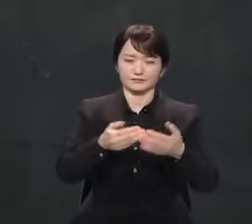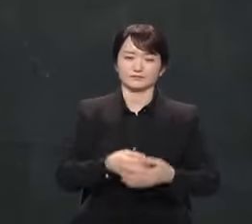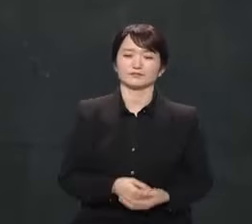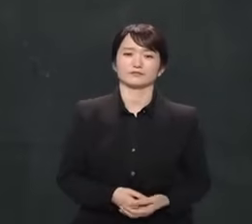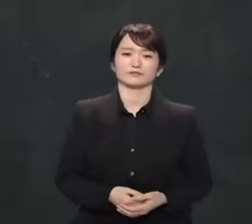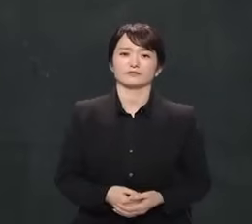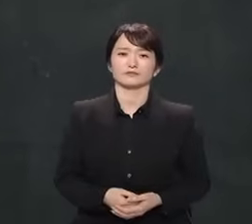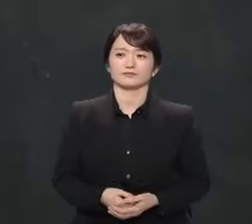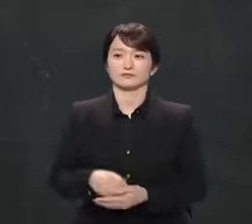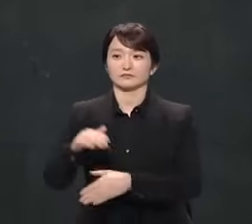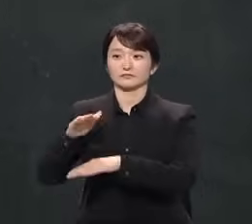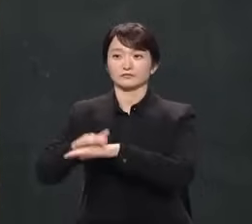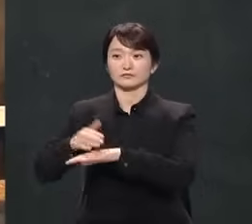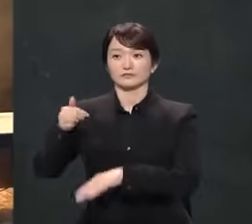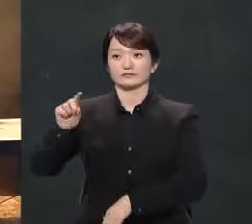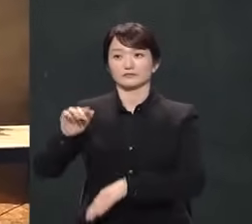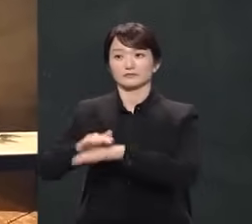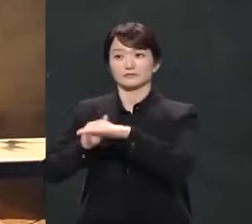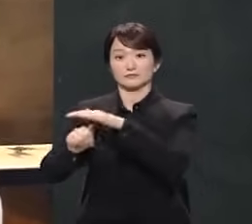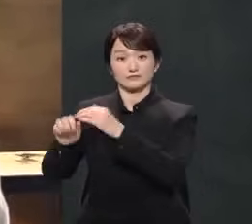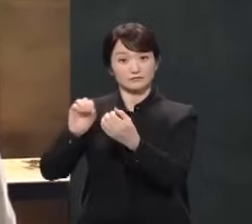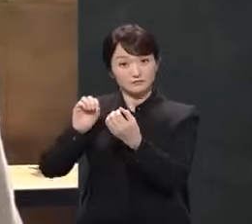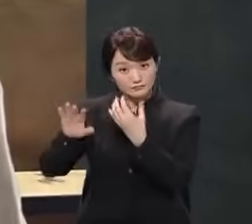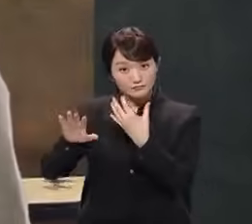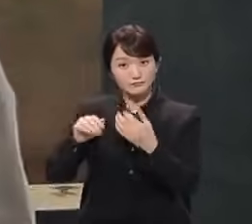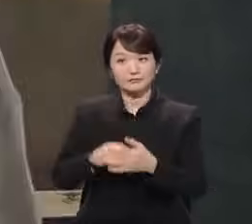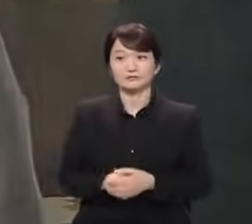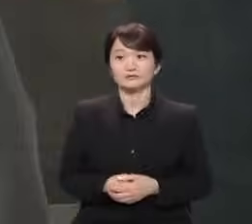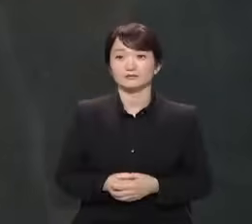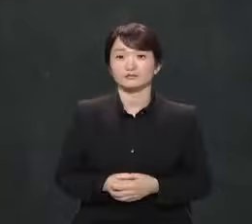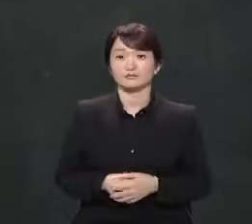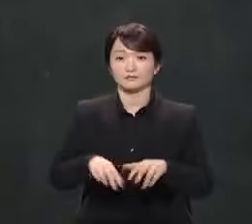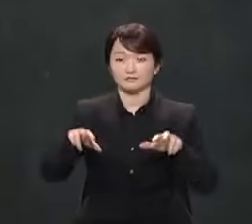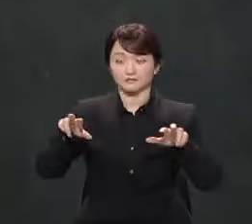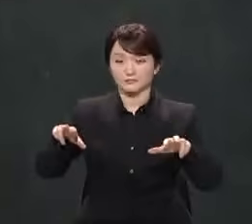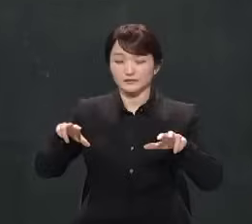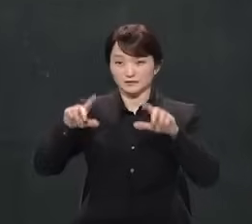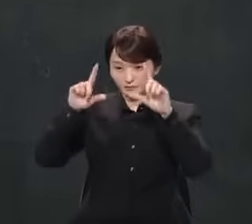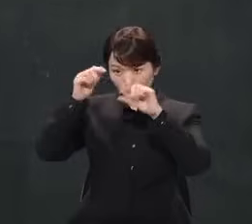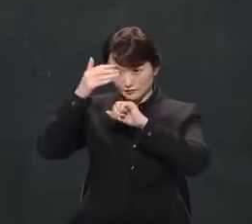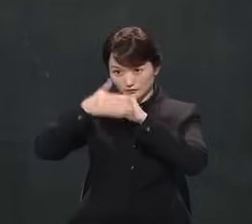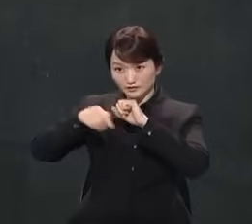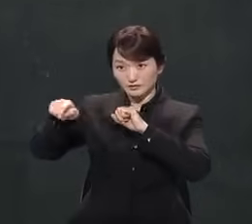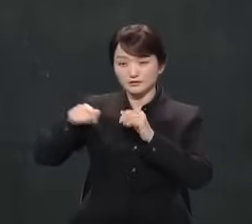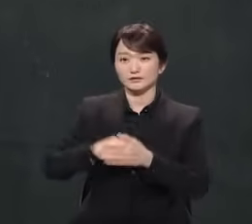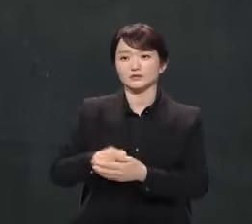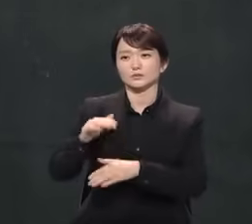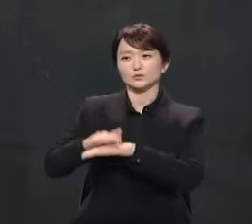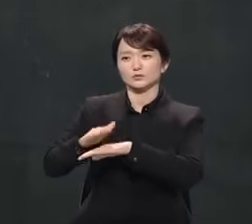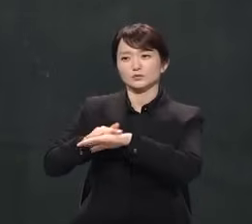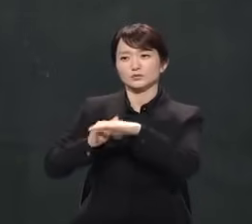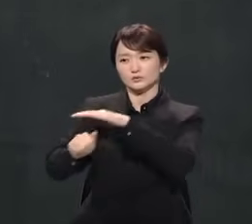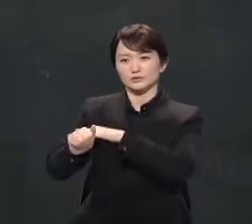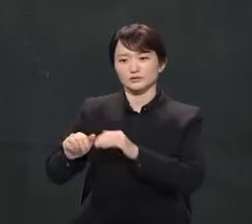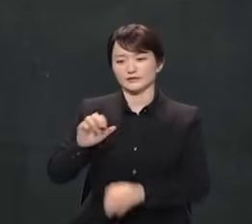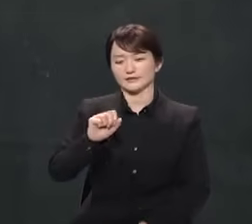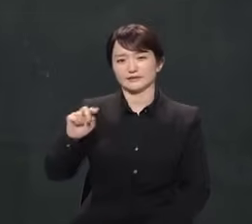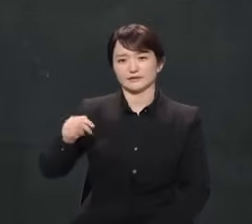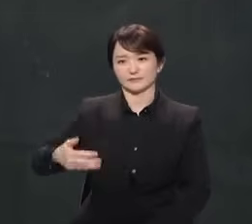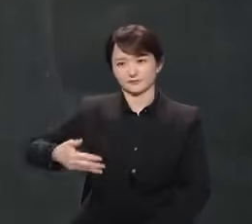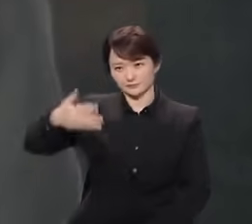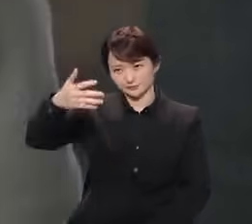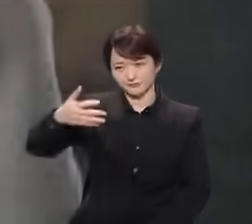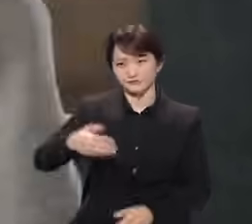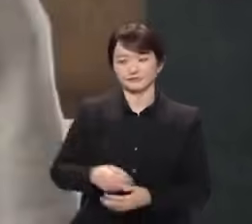자, 그러면 손흥민 선수도 화답을 했겠죠? 네, 그렇습니다. 지금 보시는 사진은 손흥민 선수가 직접 SNS에 올린 겁니다. 보신 것처럼 함께